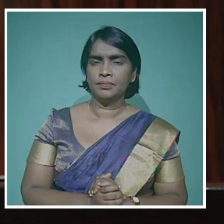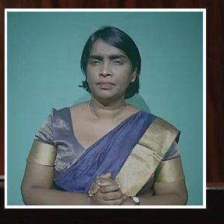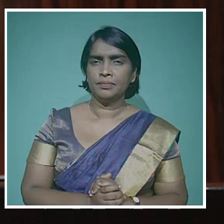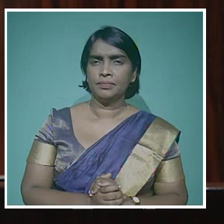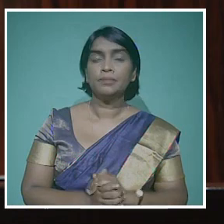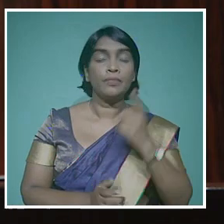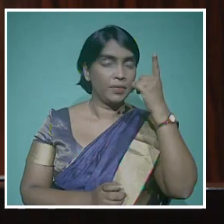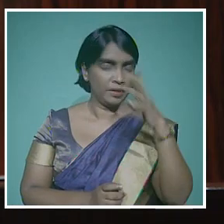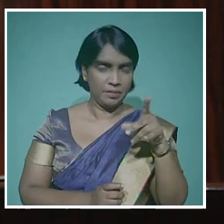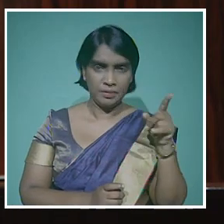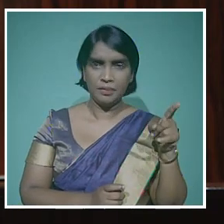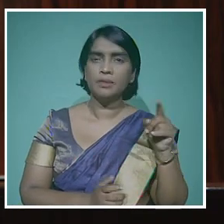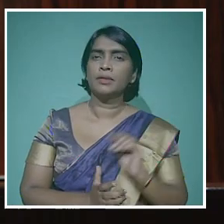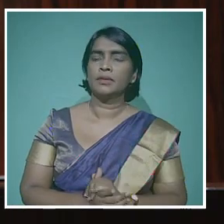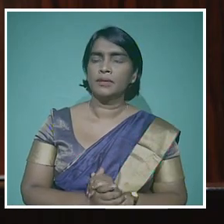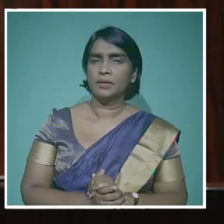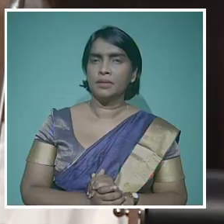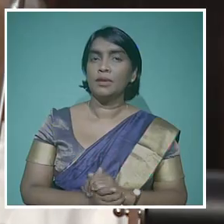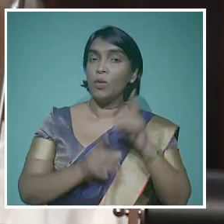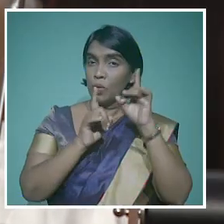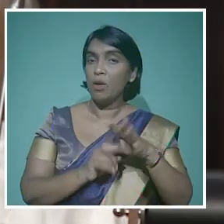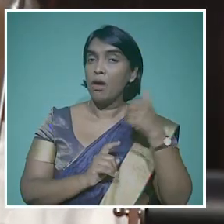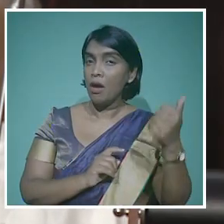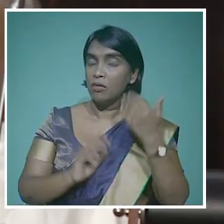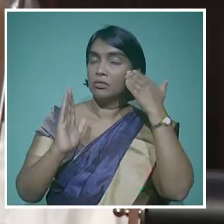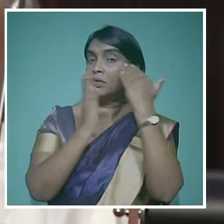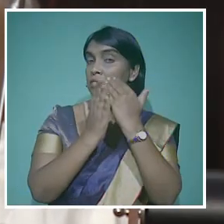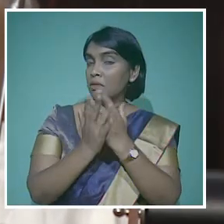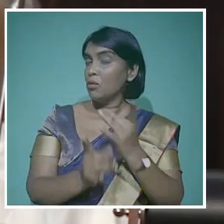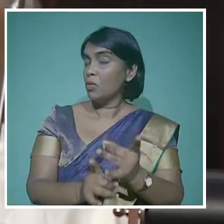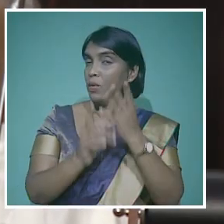ඒ නිසා අන්නේ නව ප්‍රවණතා ගැලපෙන